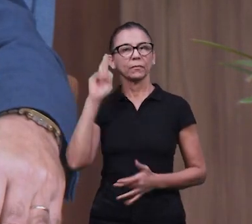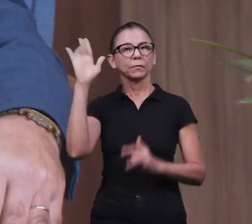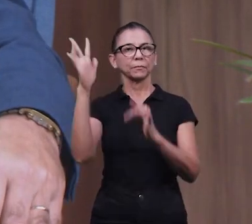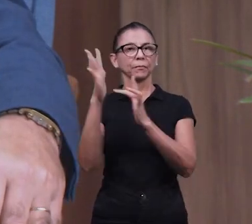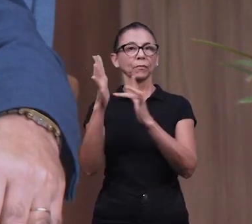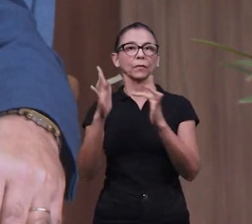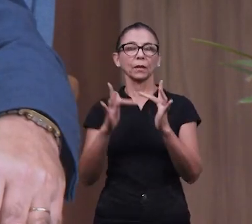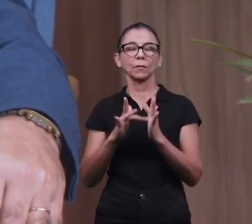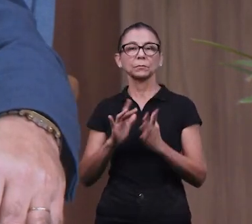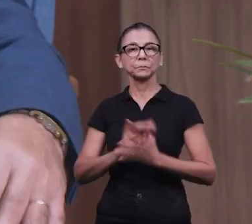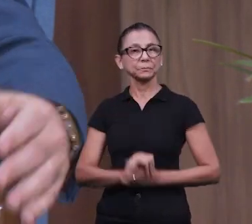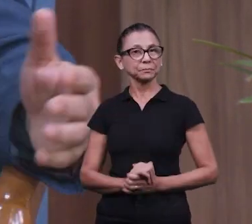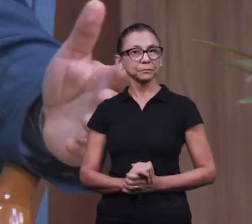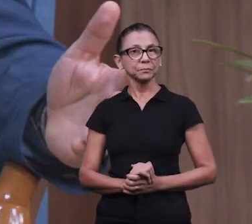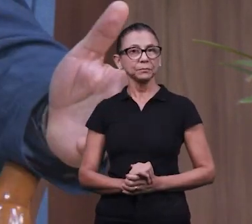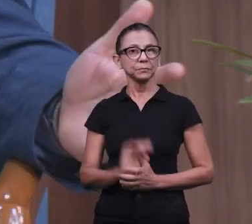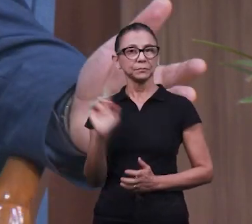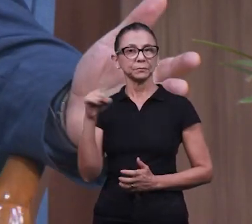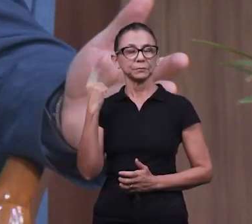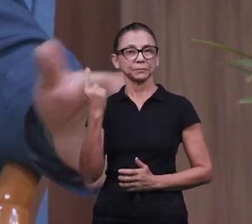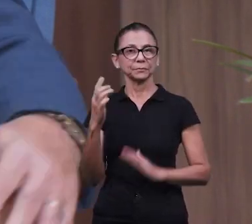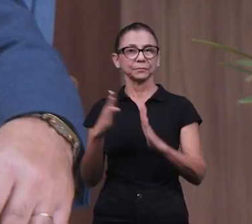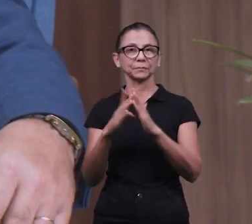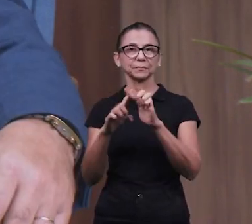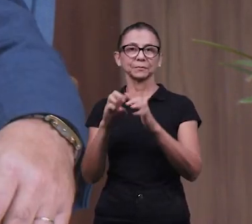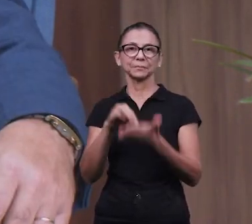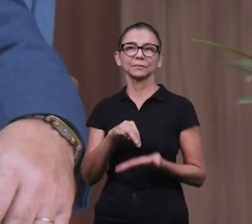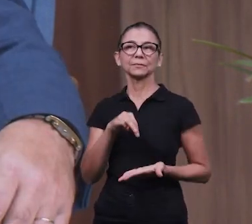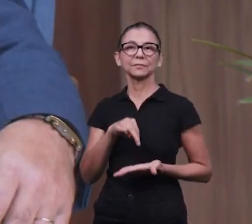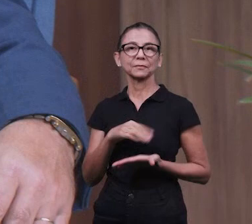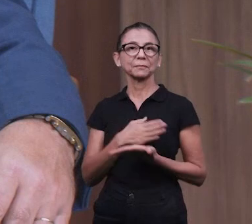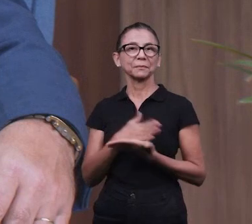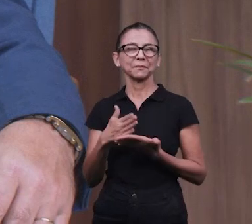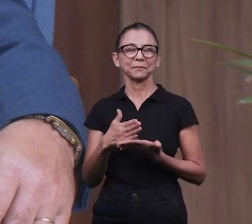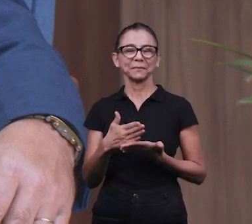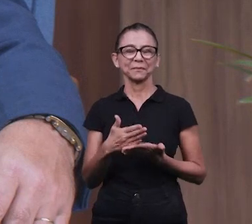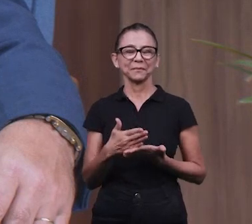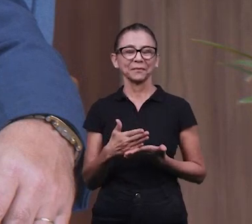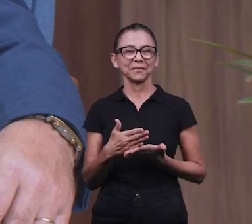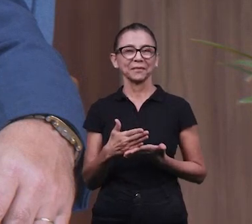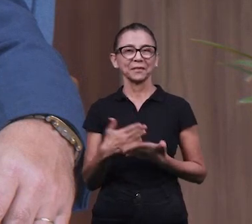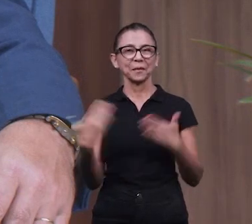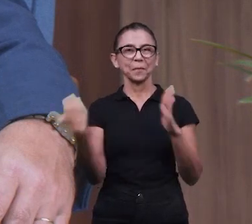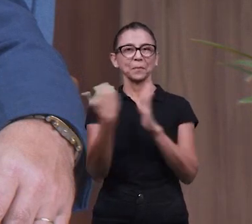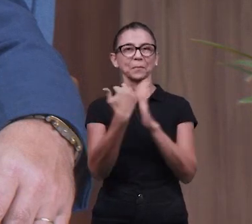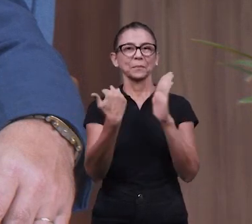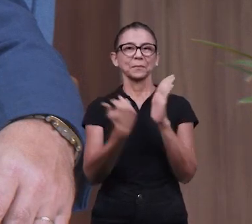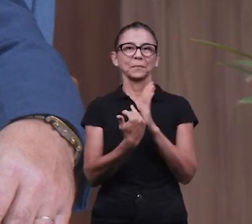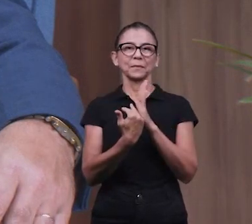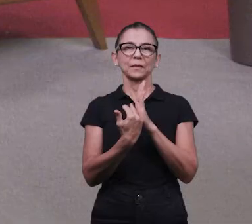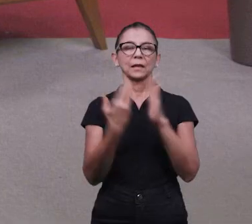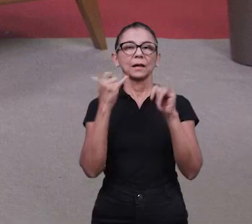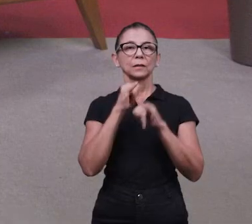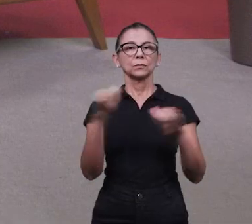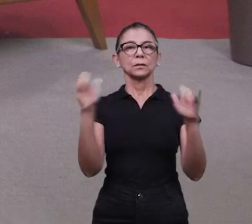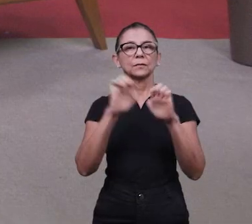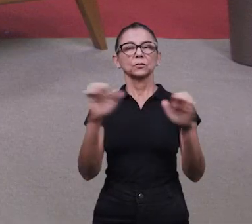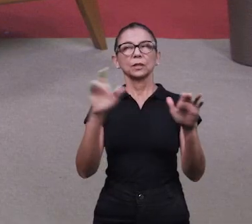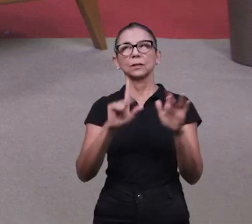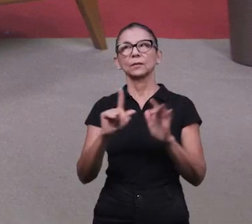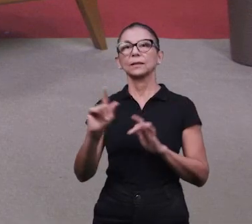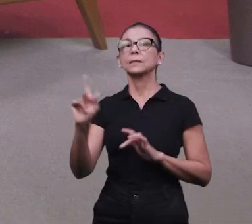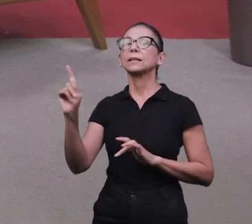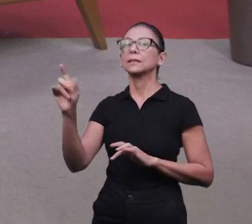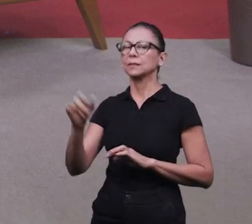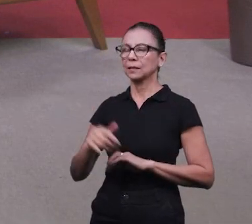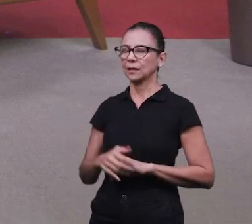Je salue à tous dans la paix du Seigneur Jésus. Nous sommes l'Église chrétienne Maranatha et nous commençons maintenant une édition de plus